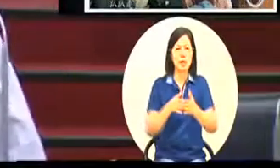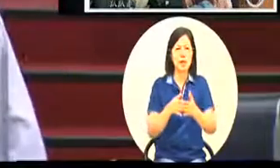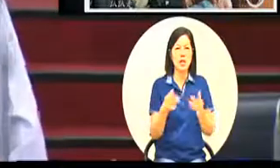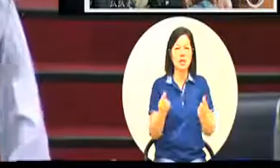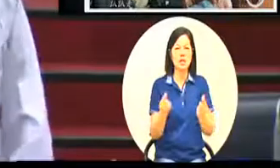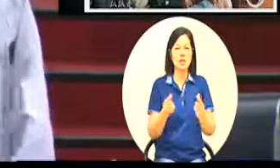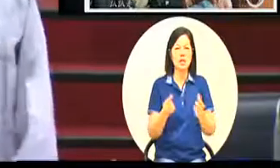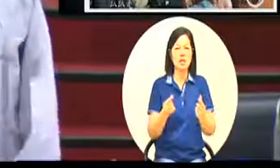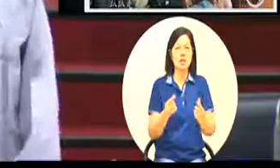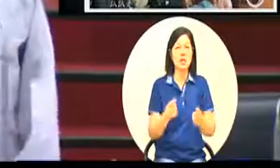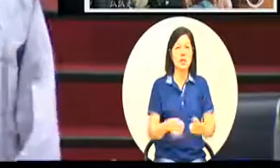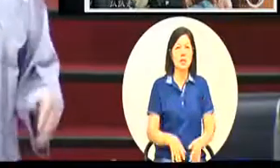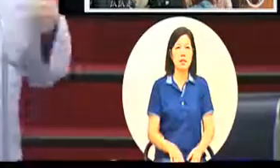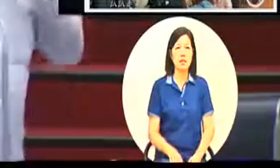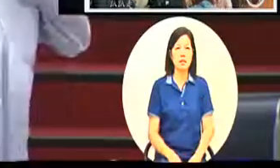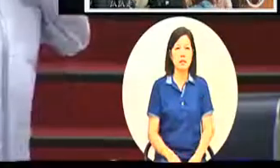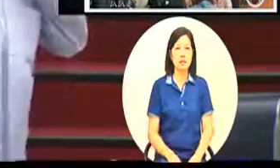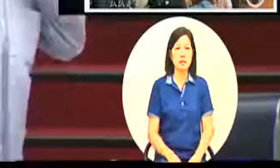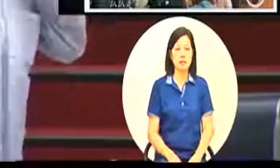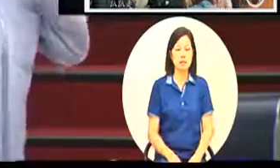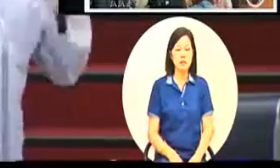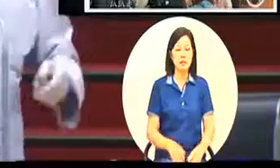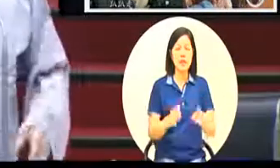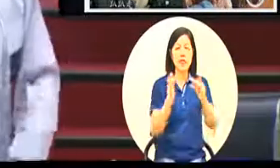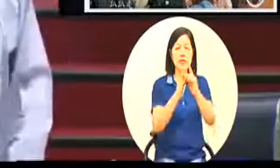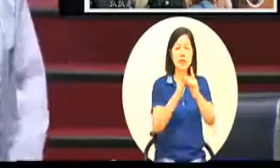如啦，迄、那个帮和尚。